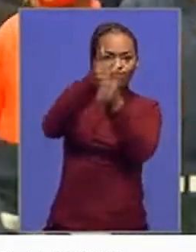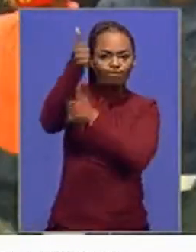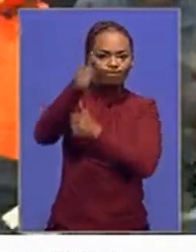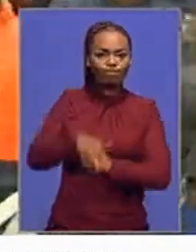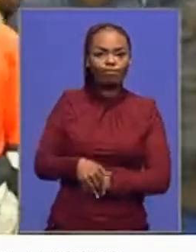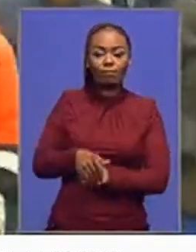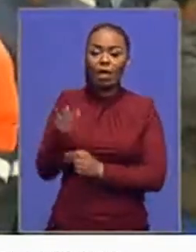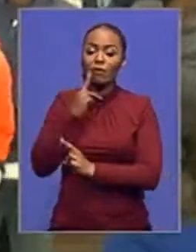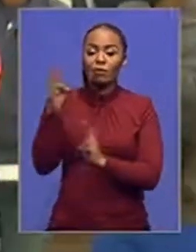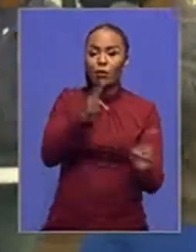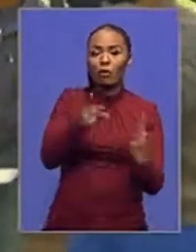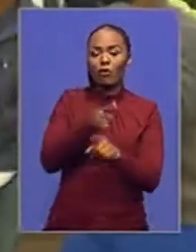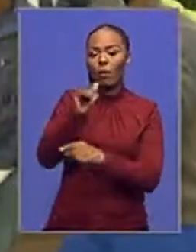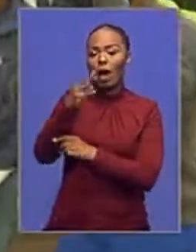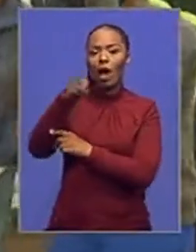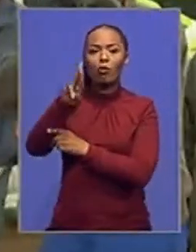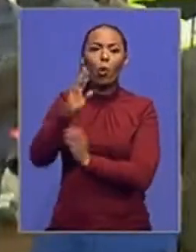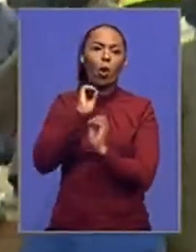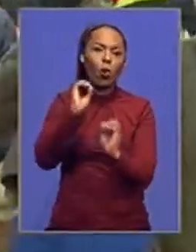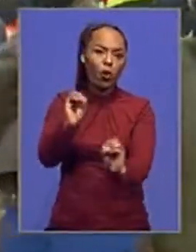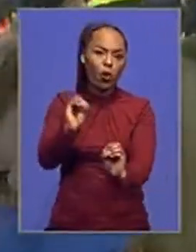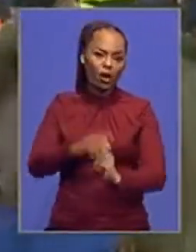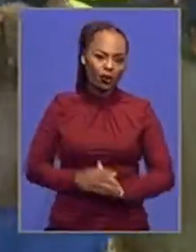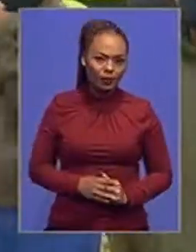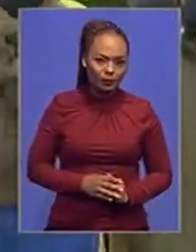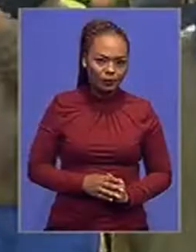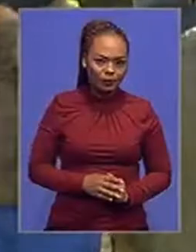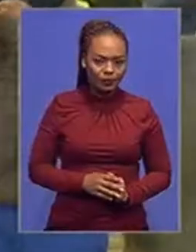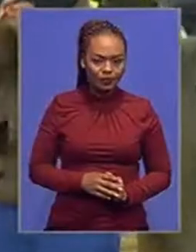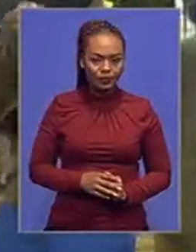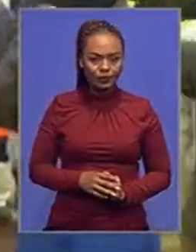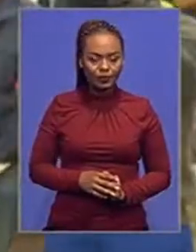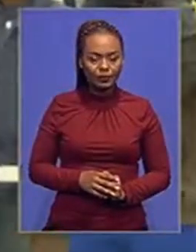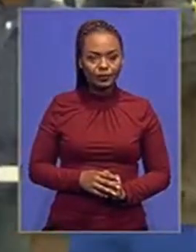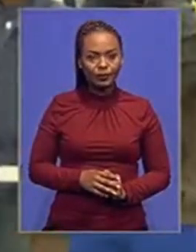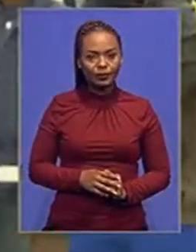AMCU a iteile sefolletse. Ke Tebogo Phakedi wa dikgang tsa SABC mo Rustenburg.